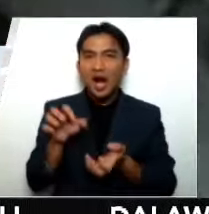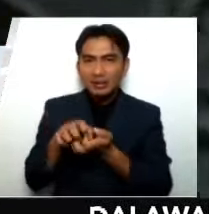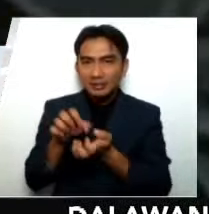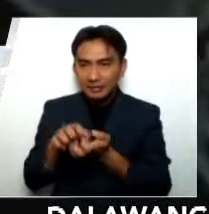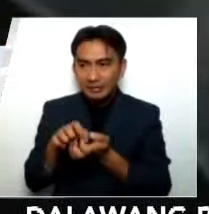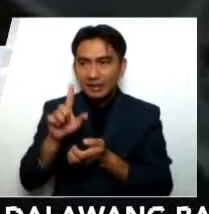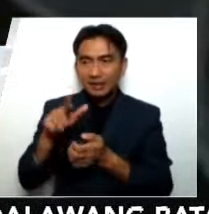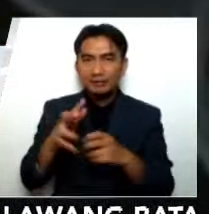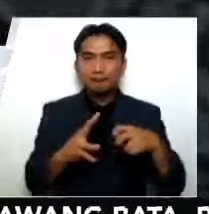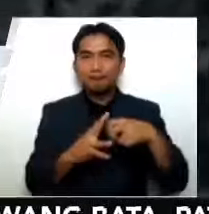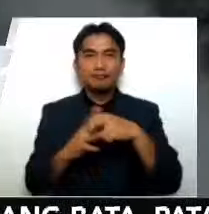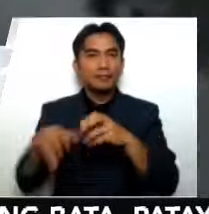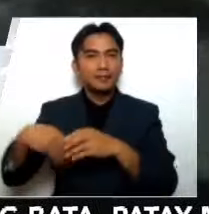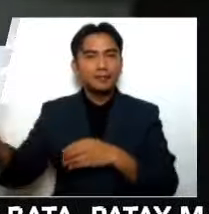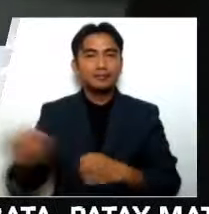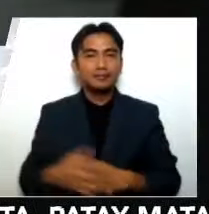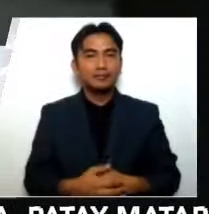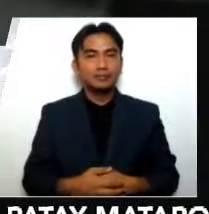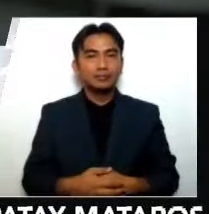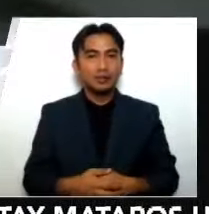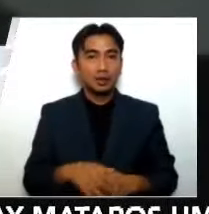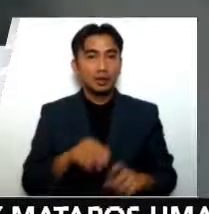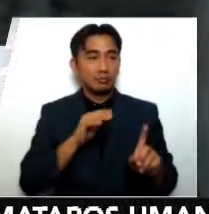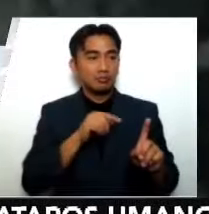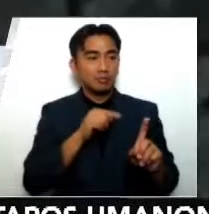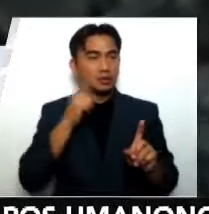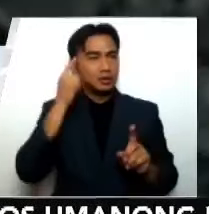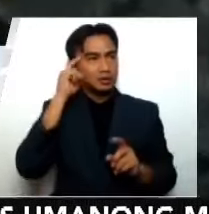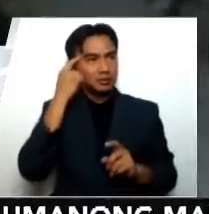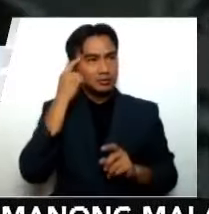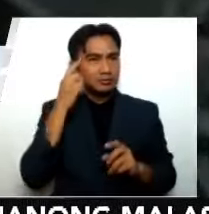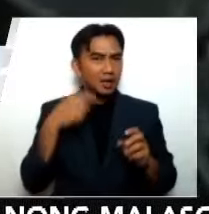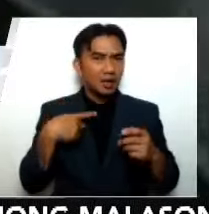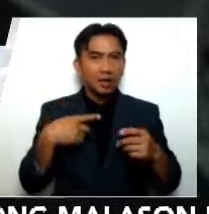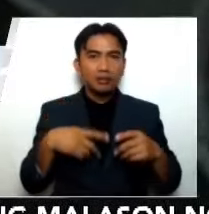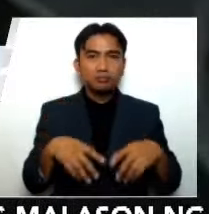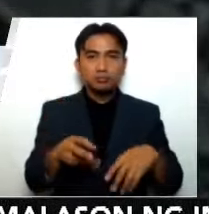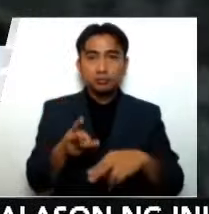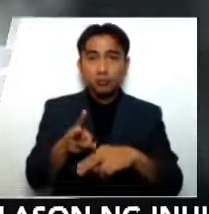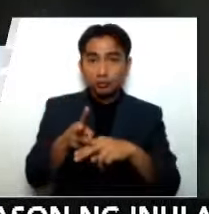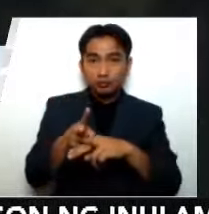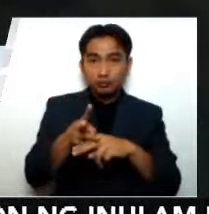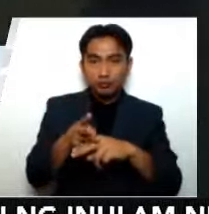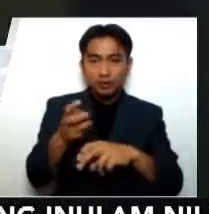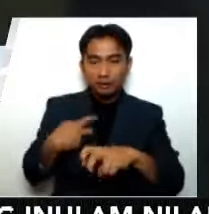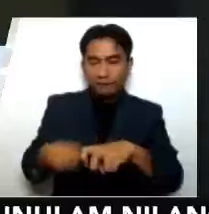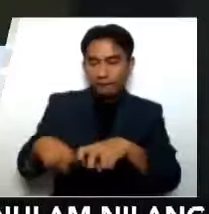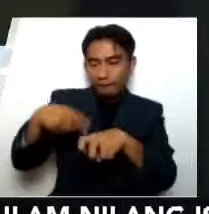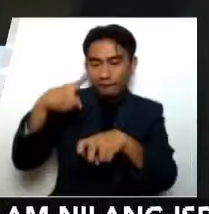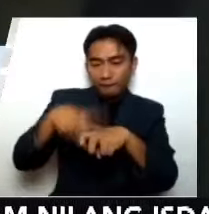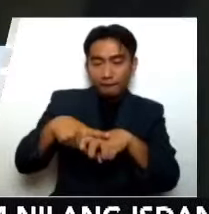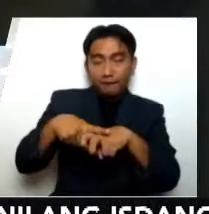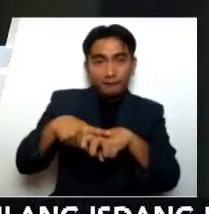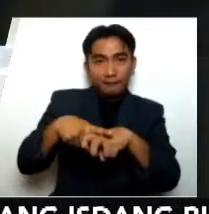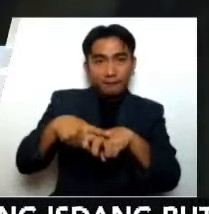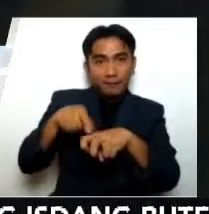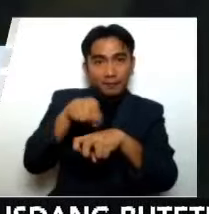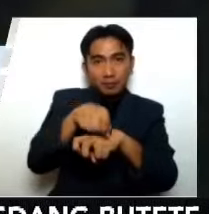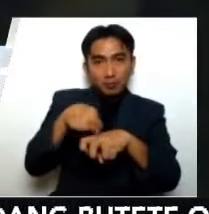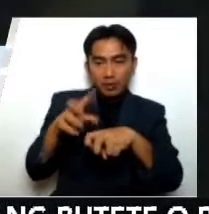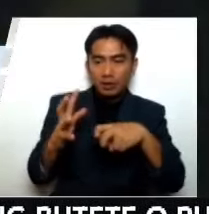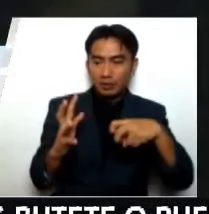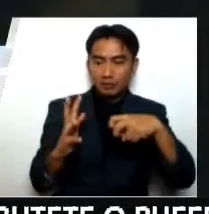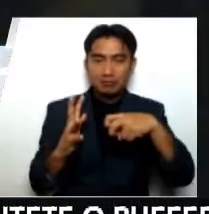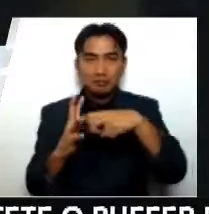Eloisa, lagyan ng rolling pin sa likod ang kanyang ni-rescue na dog. Sakto daw ang size dahil lang